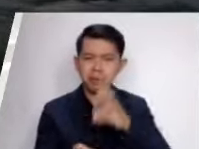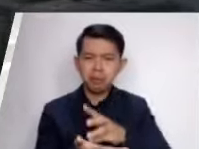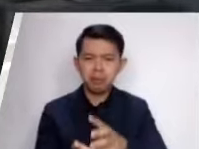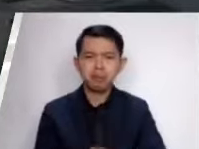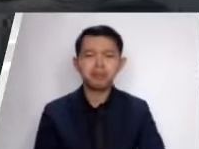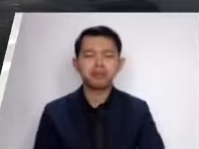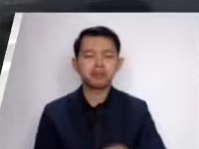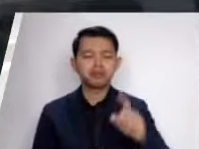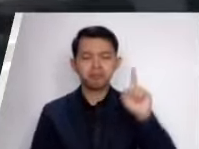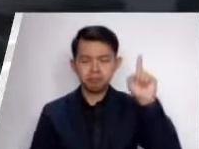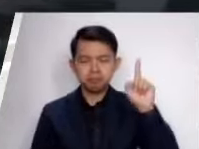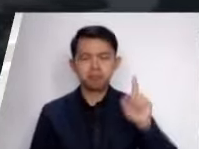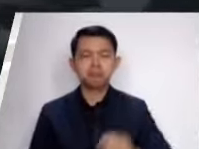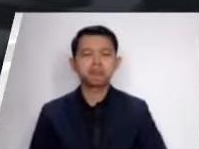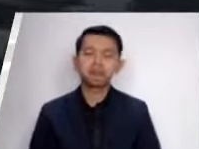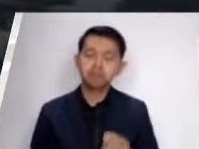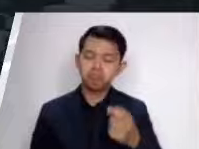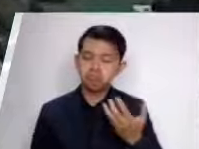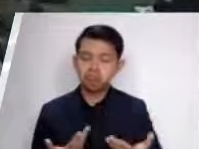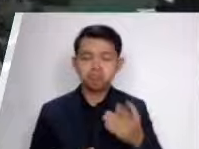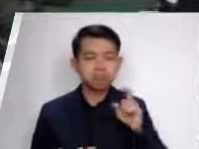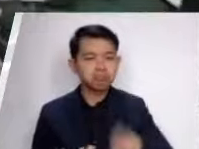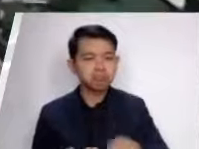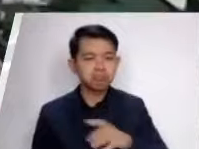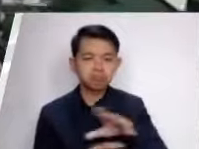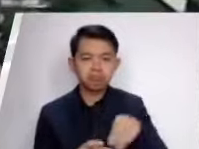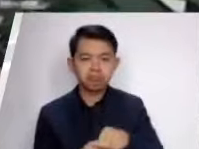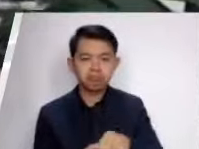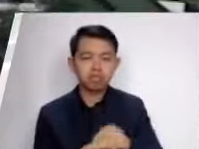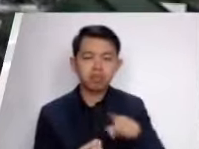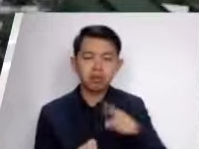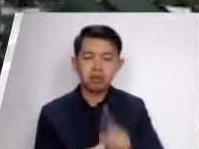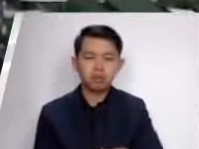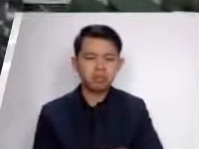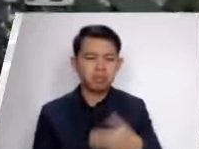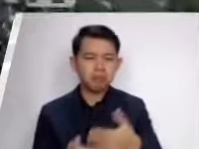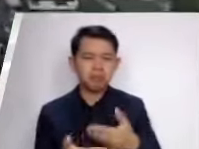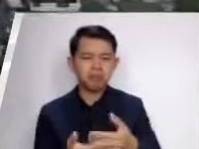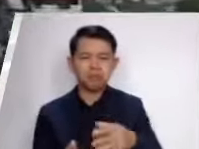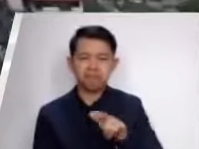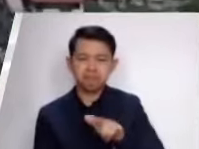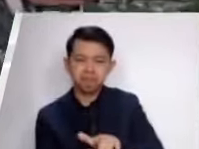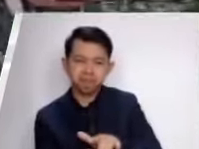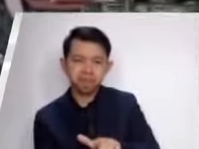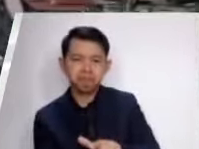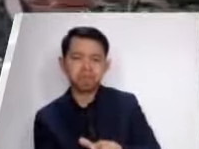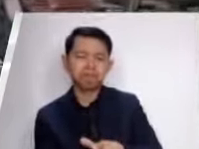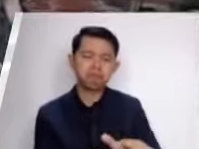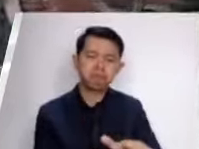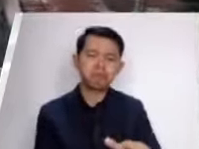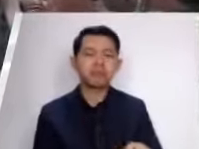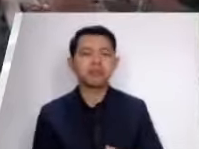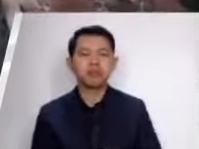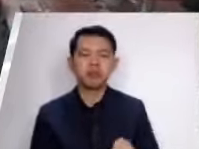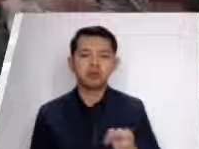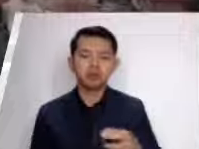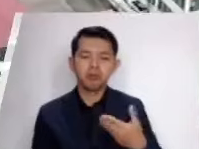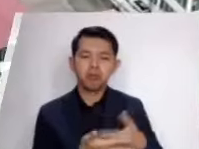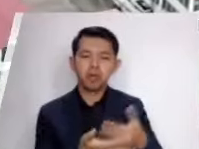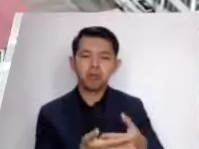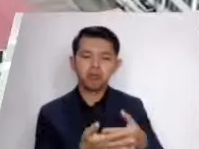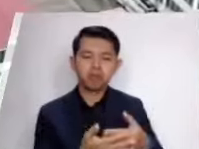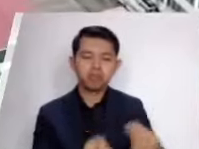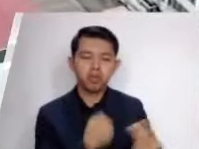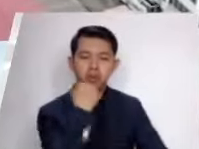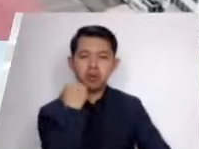it has something to do with the proximity to the airport, proximity to the hotels and casinos.